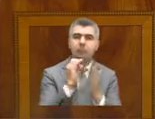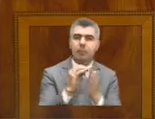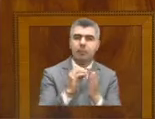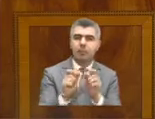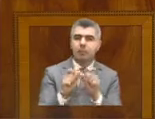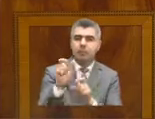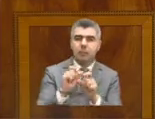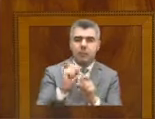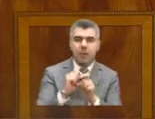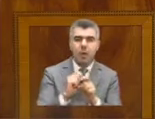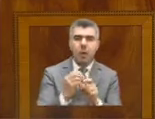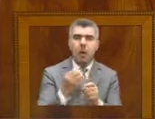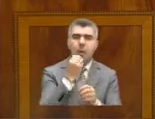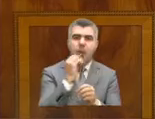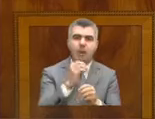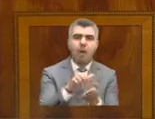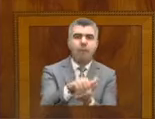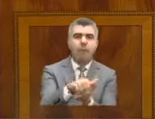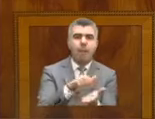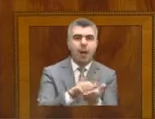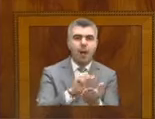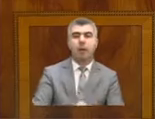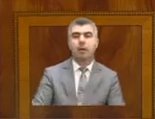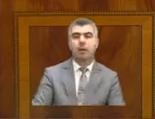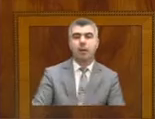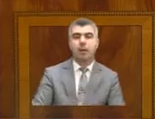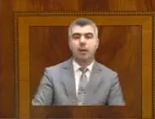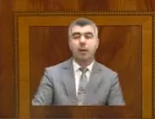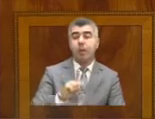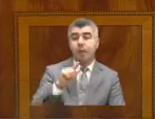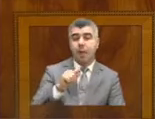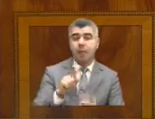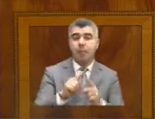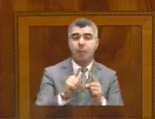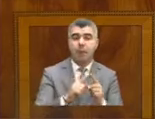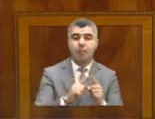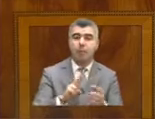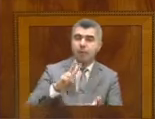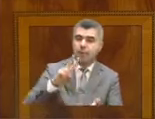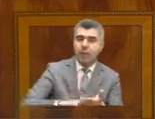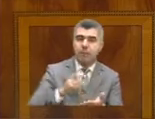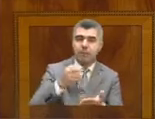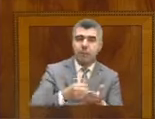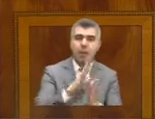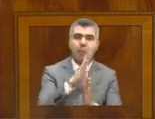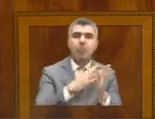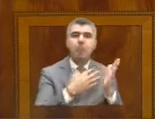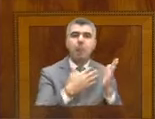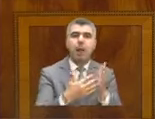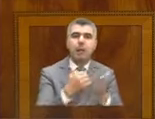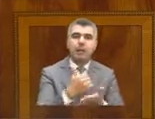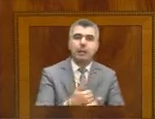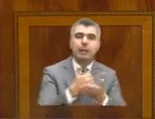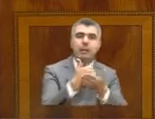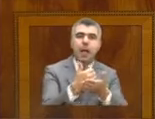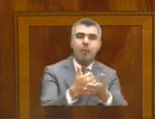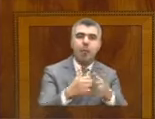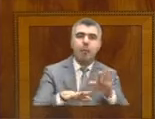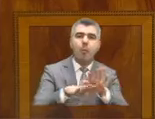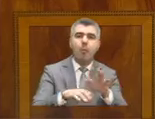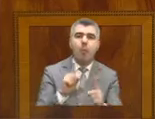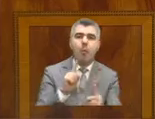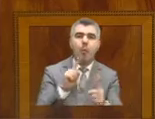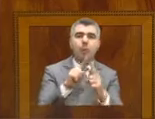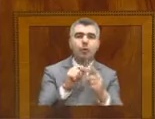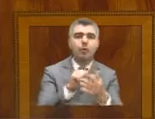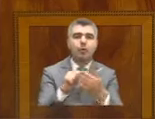والأعلاف والأسمدة، وذلك بالموازاة مع تفعيل البرنامج الملكي للدعم المباشر لاقتناء السكن